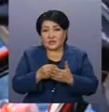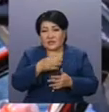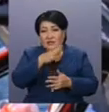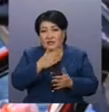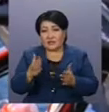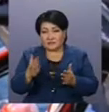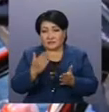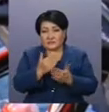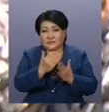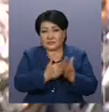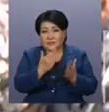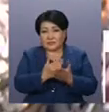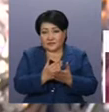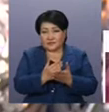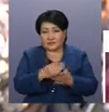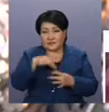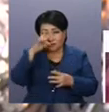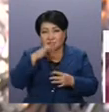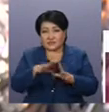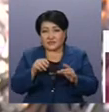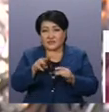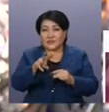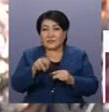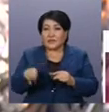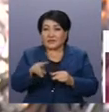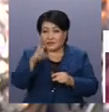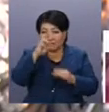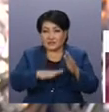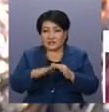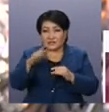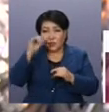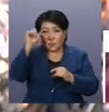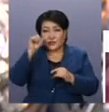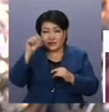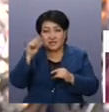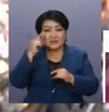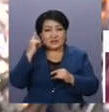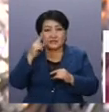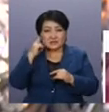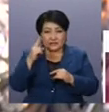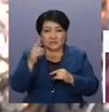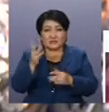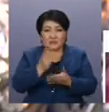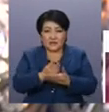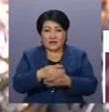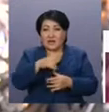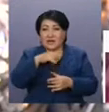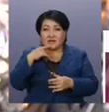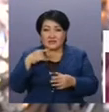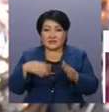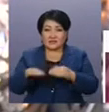осы тұмыды мемлекеттерінен, яғни Өзбекстаннан да бар, Қырғызстаннан да бар, соны Ресейден де келіп жатқан спортшылар бар бұл